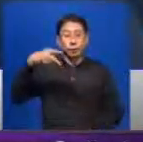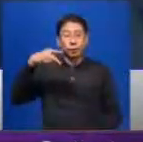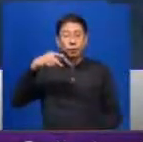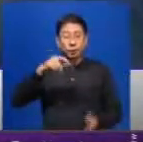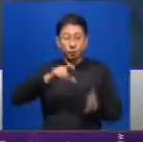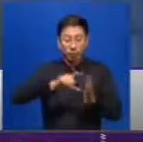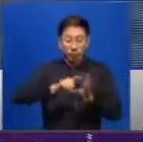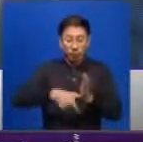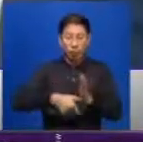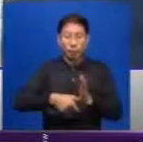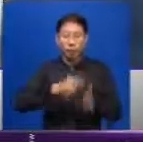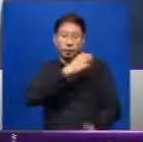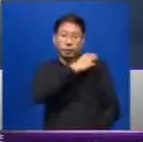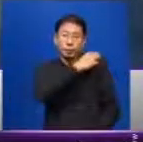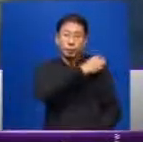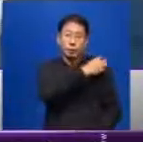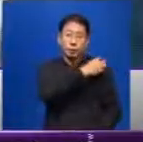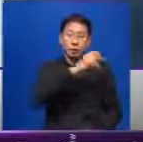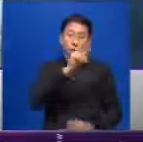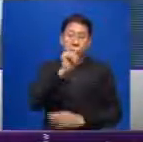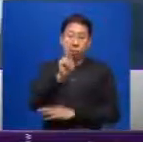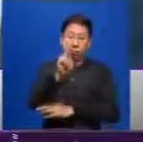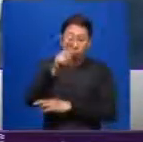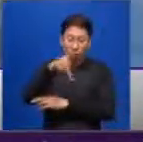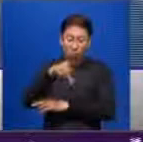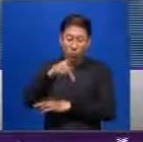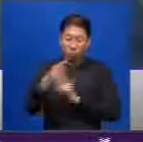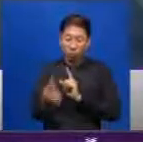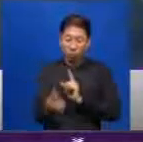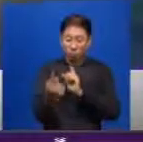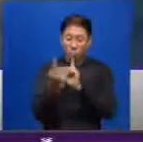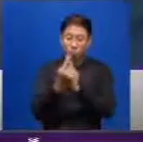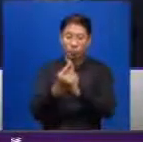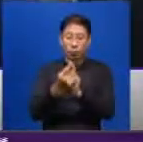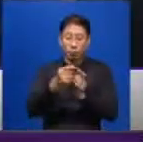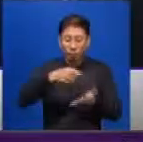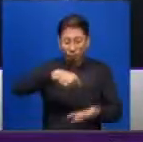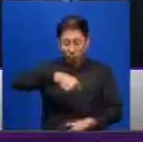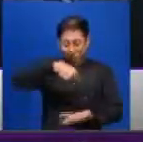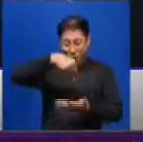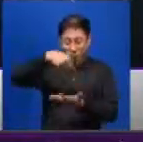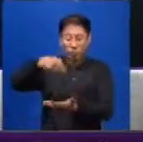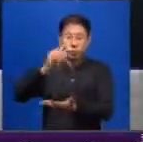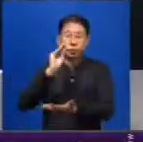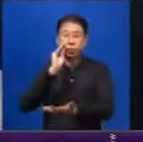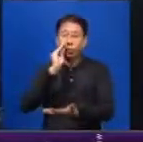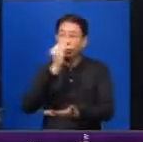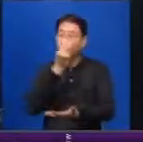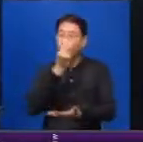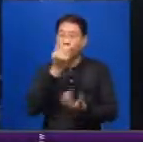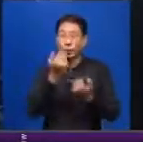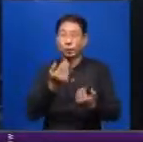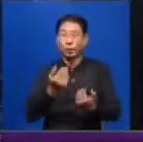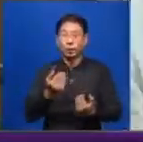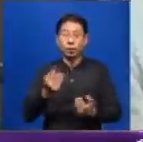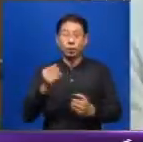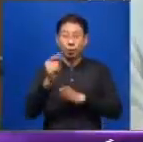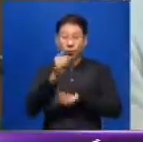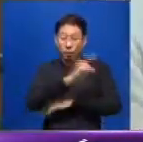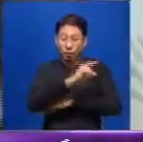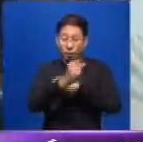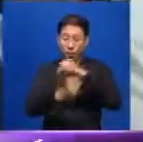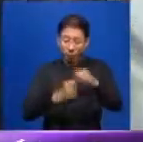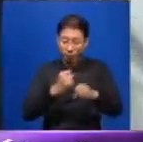เลขาธิการข้าราชการพลเรือนหรือก.พเข้าอวยพรและมอบใจกันดอกไม้เนื่องในเทศกาลวันสงกรานต์หรือว่าวันขึ้น